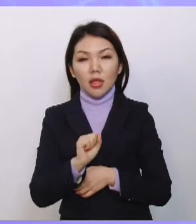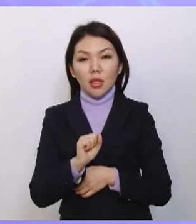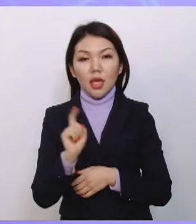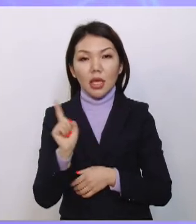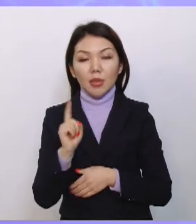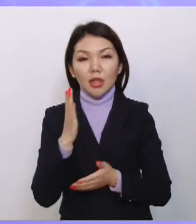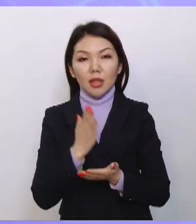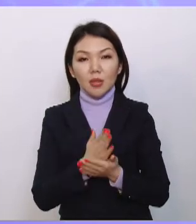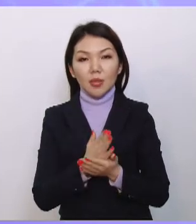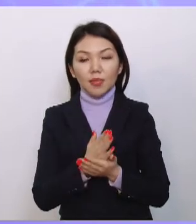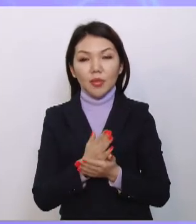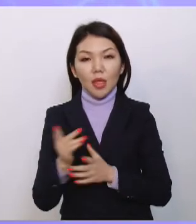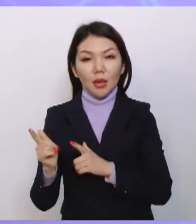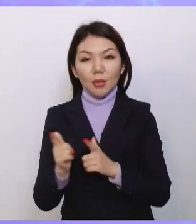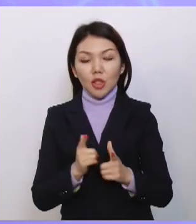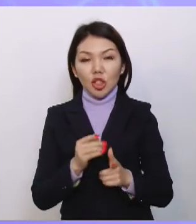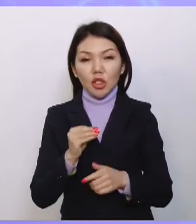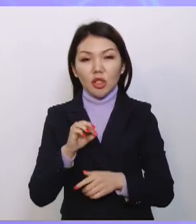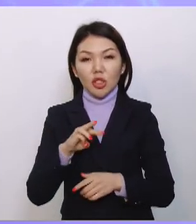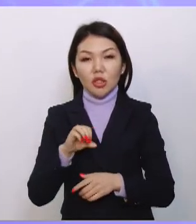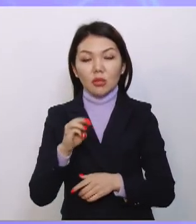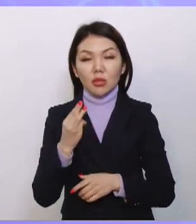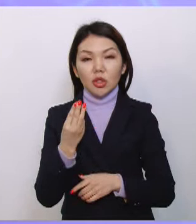Бышкан жемиштерди терип кургатат.